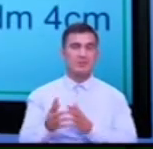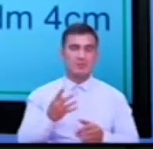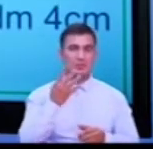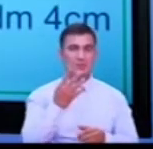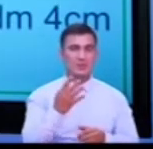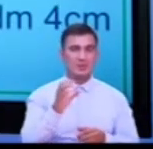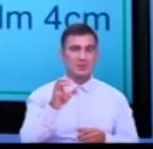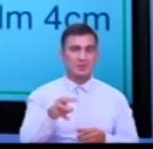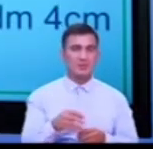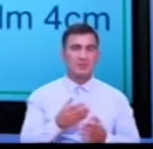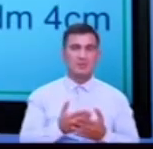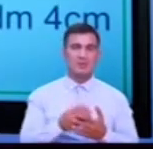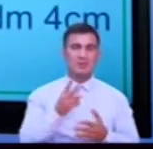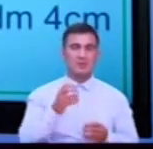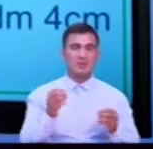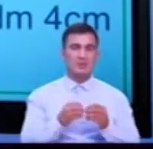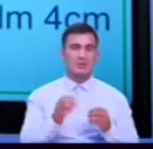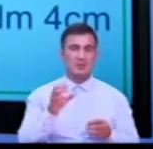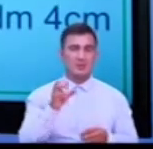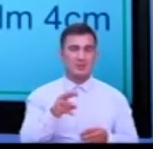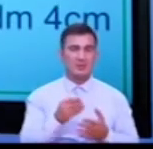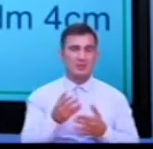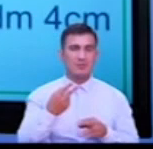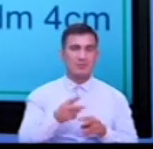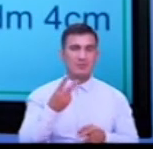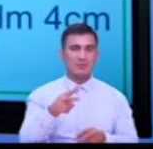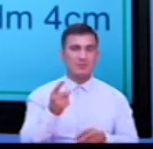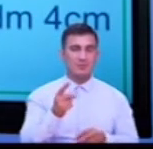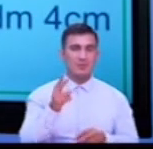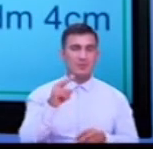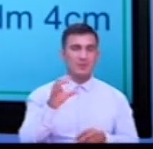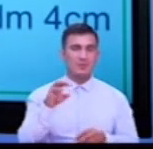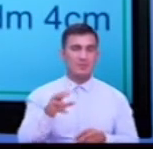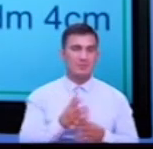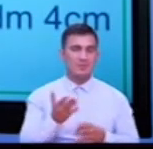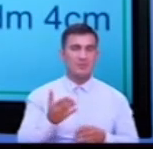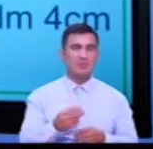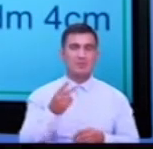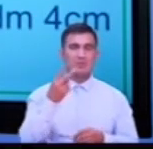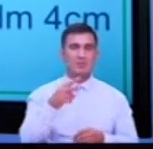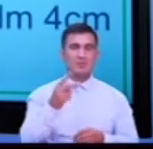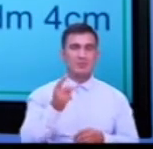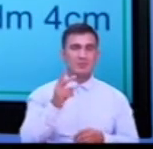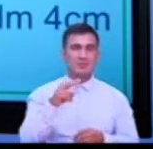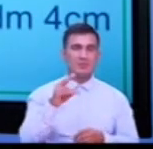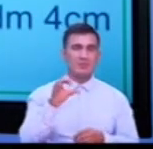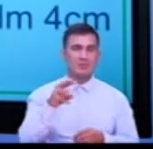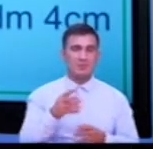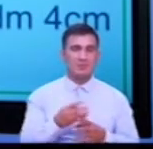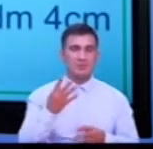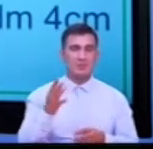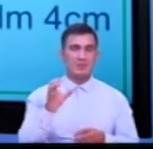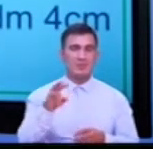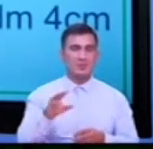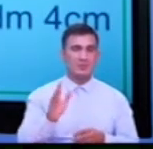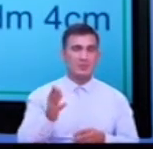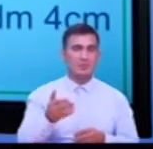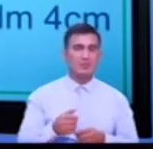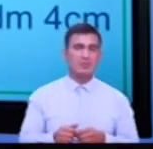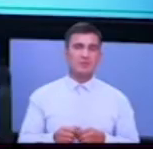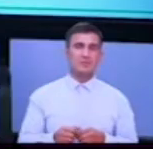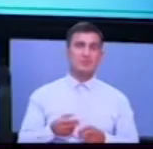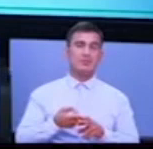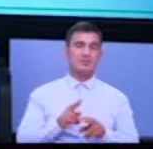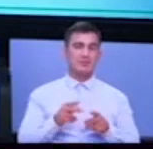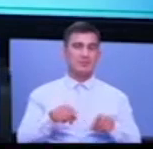4 santimetr. 210 santimetrimiz 21 desimetr bo'ladi. 21 desimetr 4 santimetr ekan.